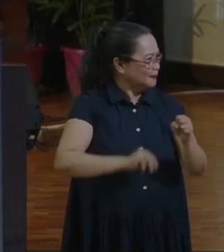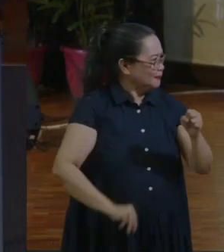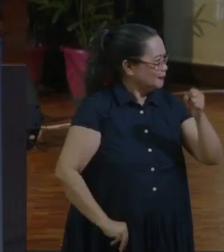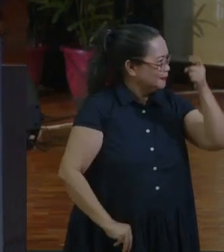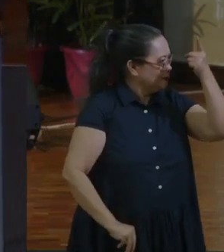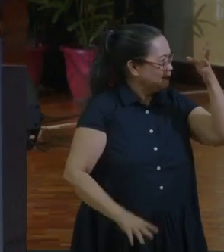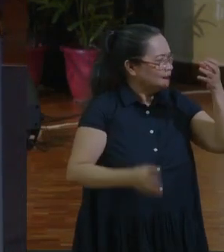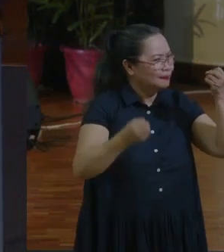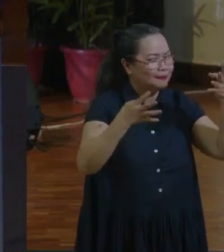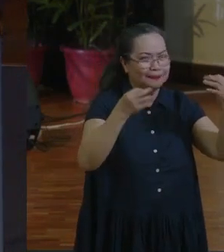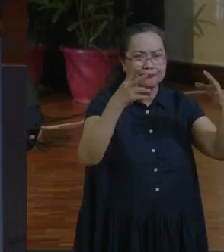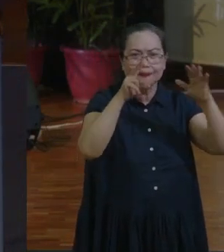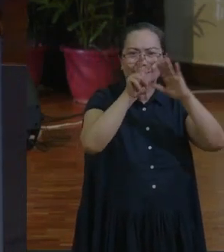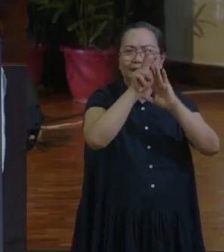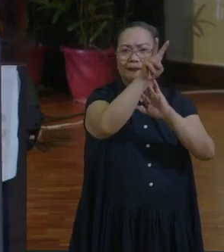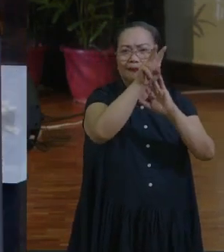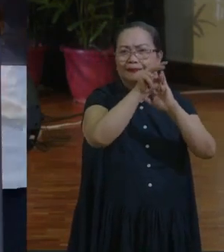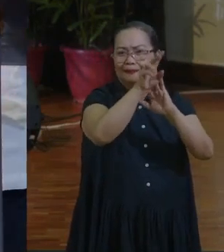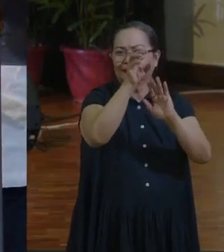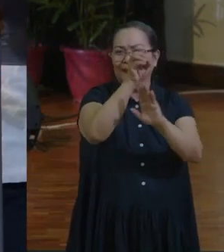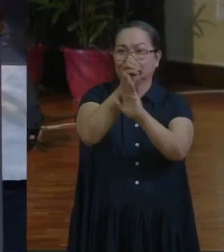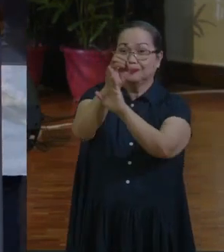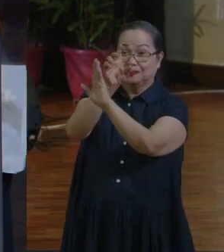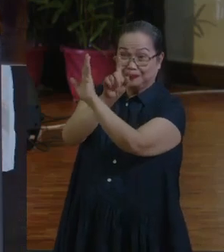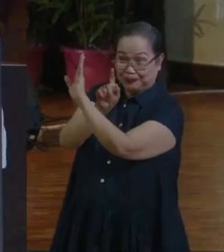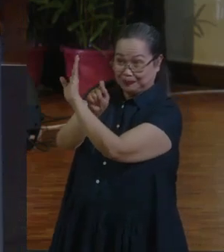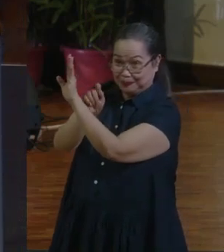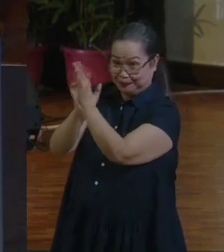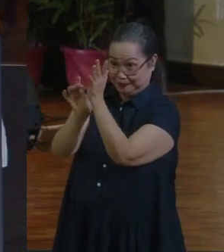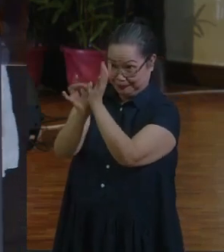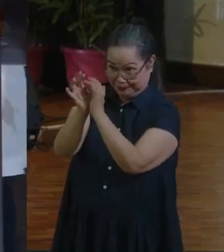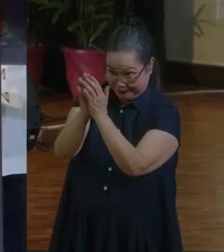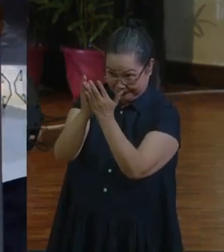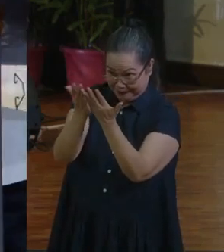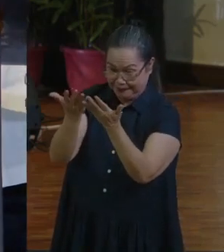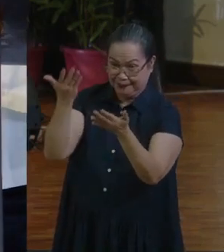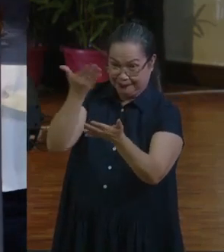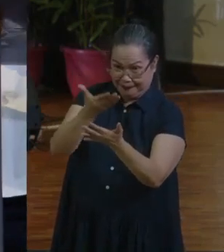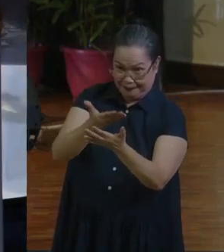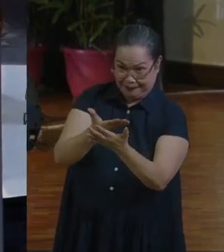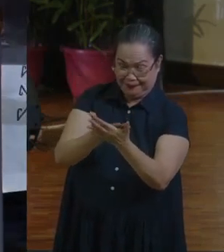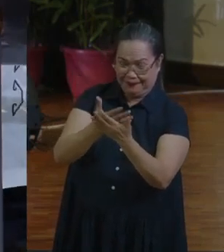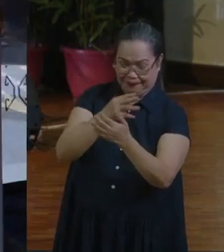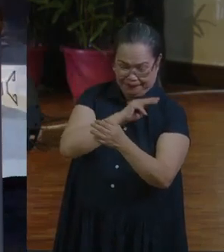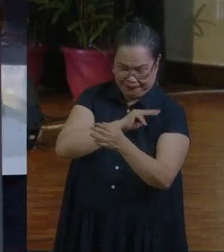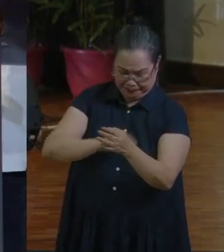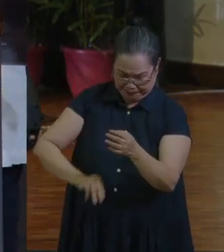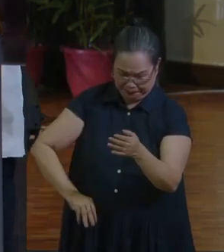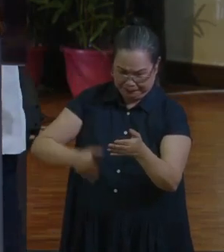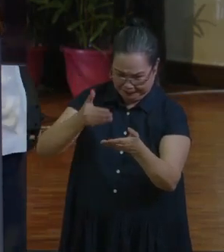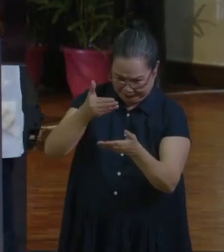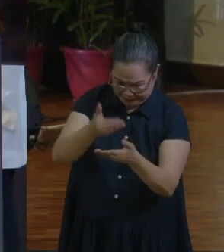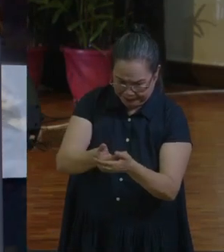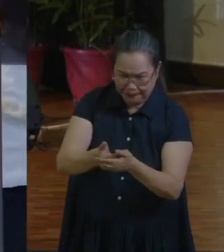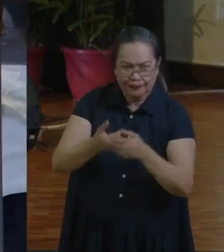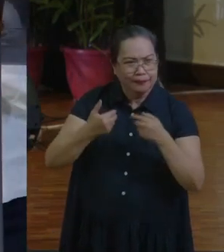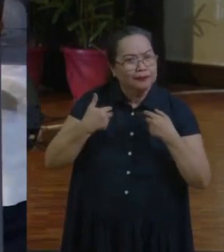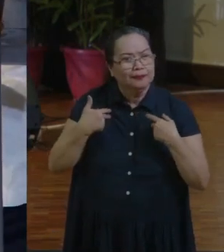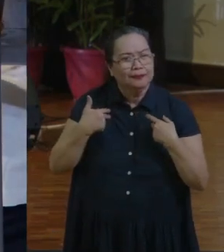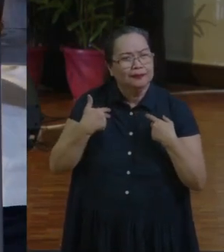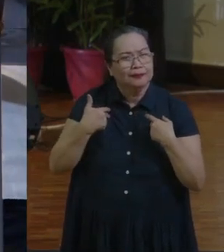Maraming propesiya sa Lumang Tipan tungkol sa darating na Mesiyas. Merong